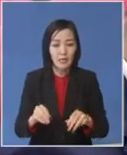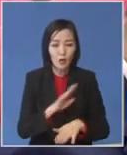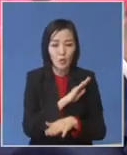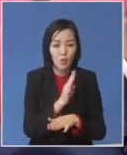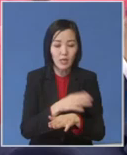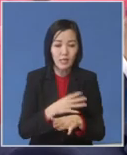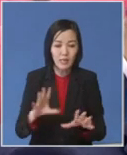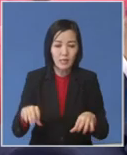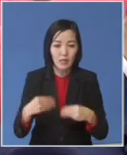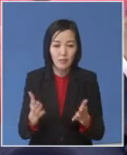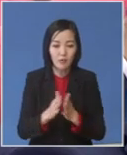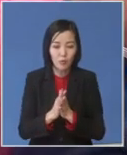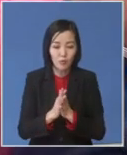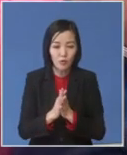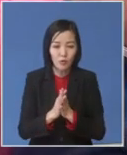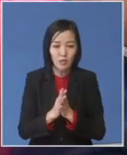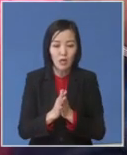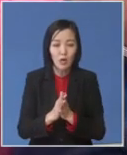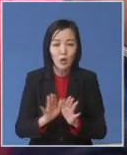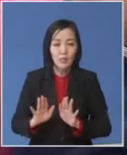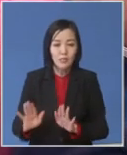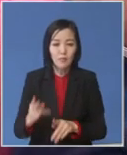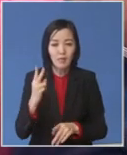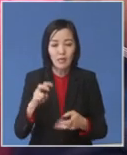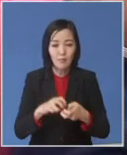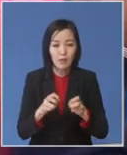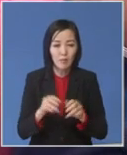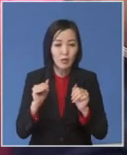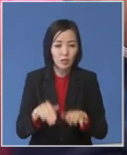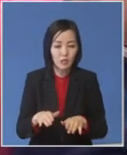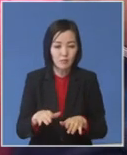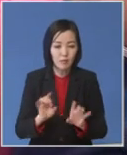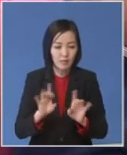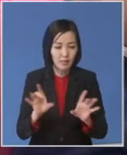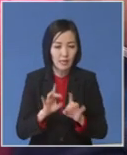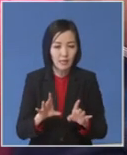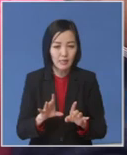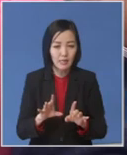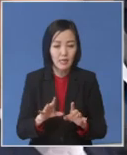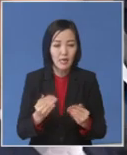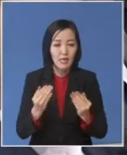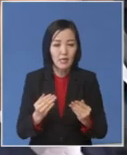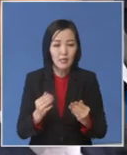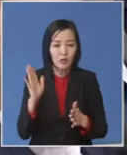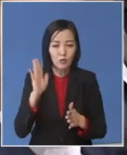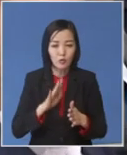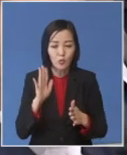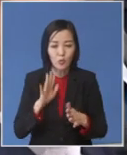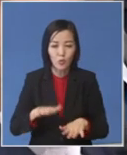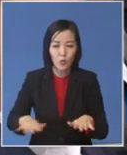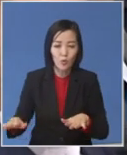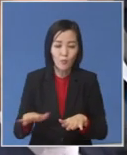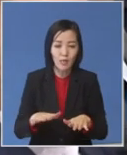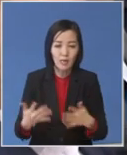қуаттыларын алып беруді өтінді. Ләззат Тұрлашев қос мәселеде шешім табатындығын айтты. Сөз соңында су көздерін қоймаларын